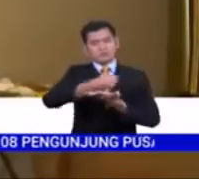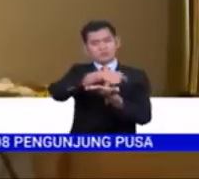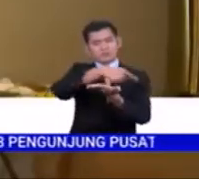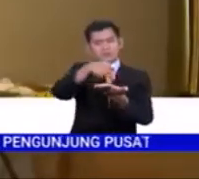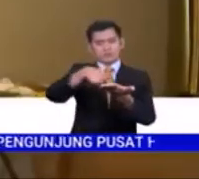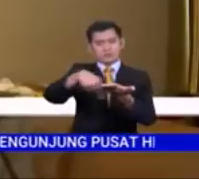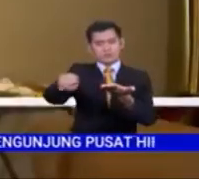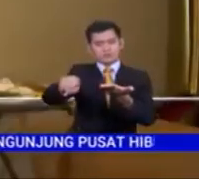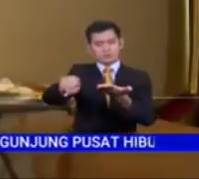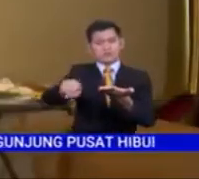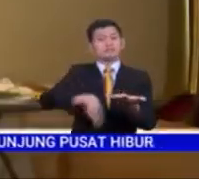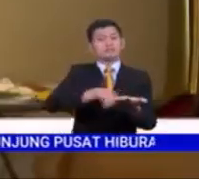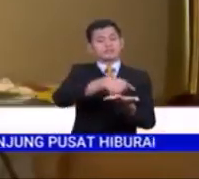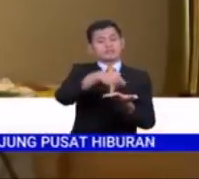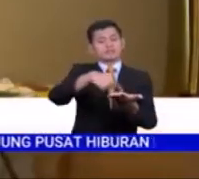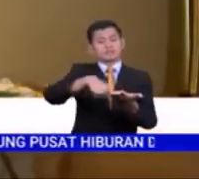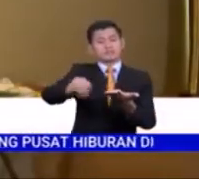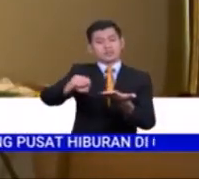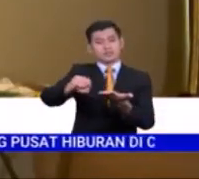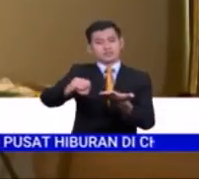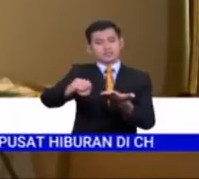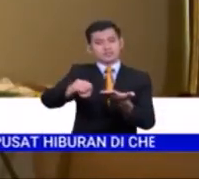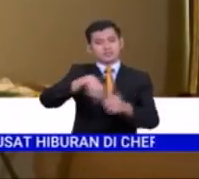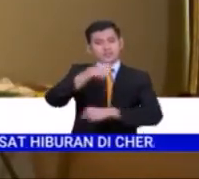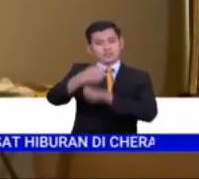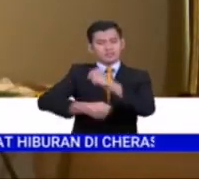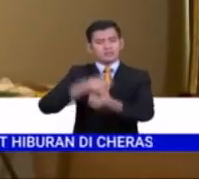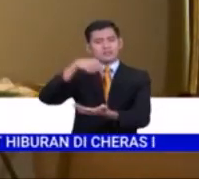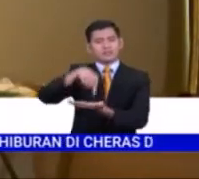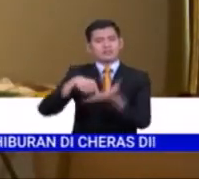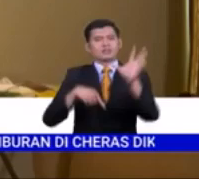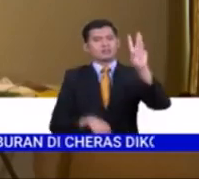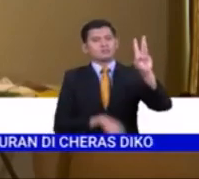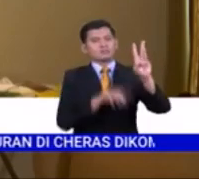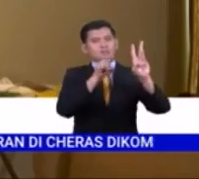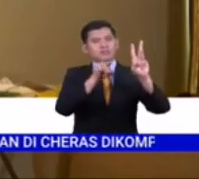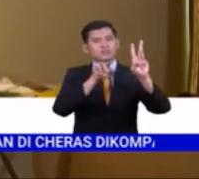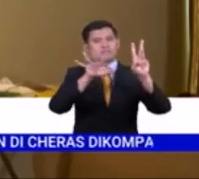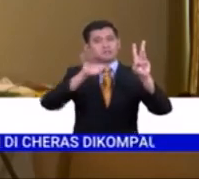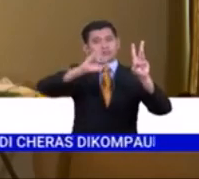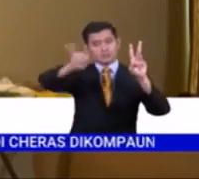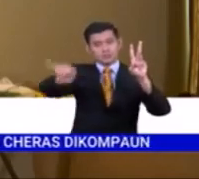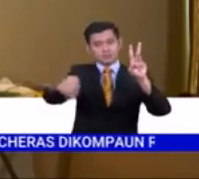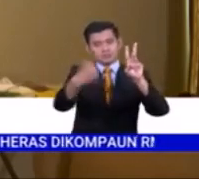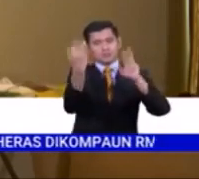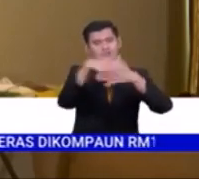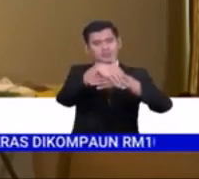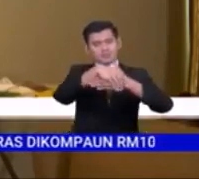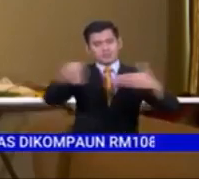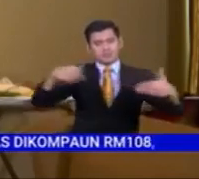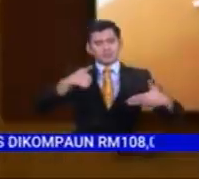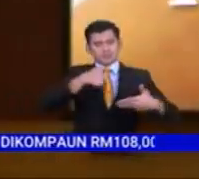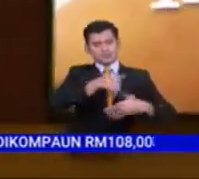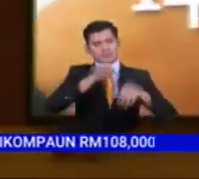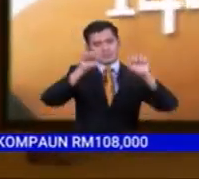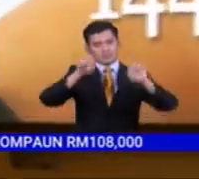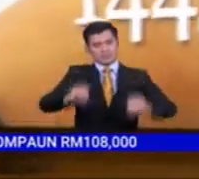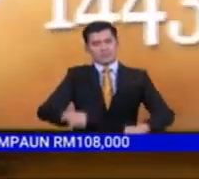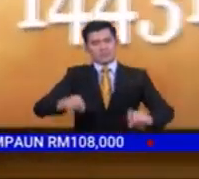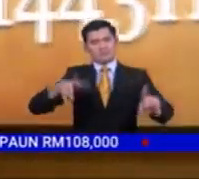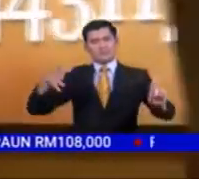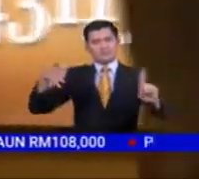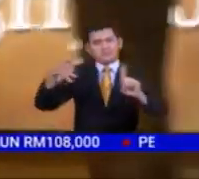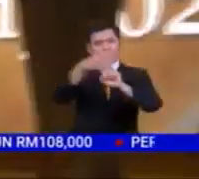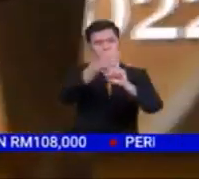Kutipan zakat fitrah pada tahun ini iaitu sebanyak 6.5 juta. Dapat kita capai